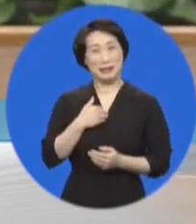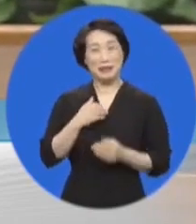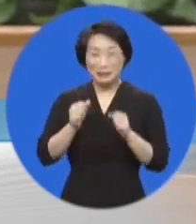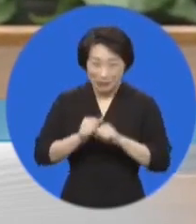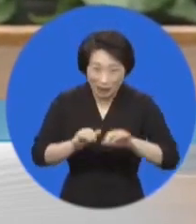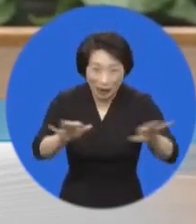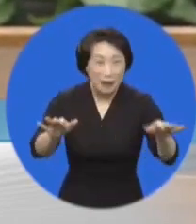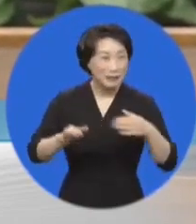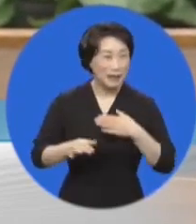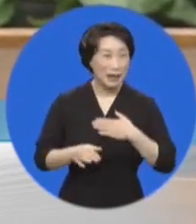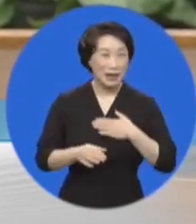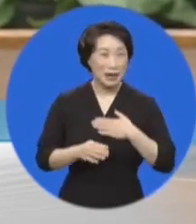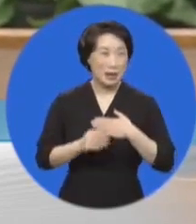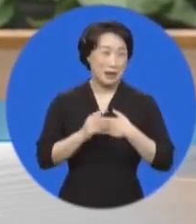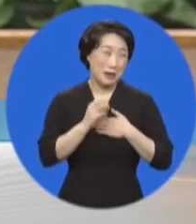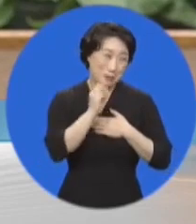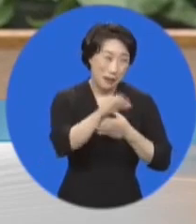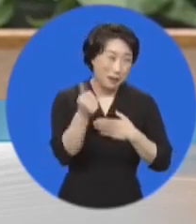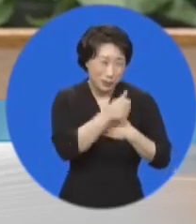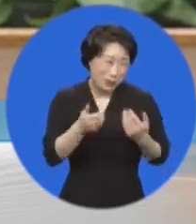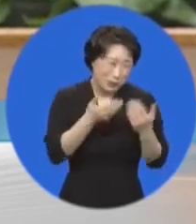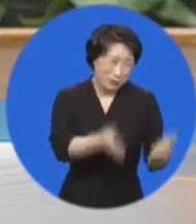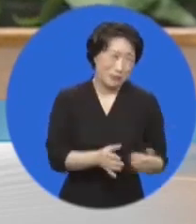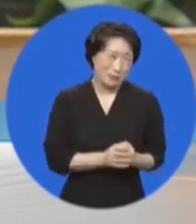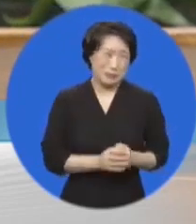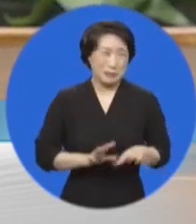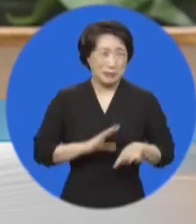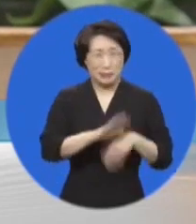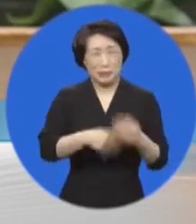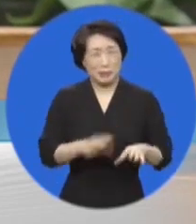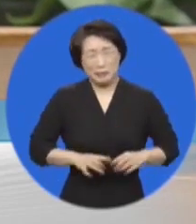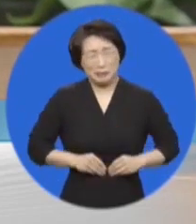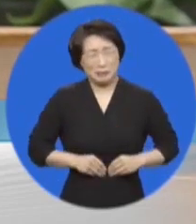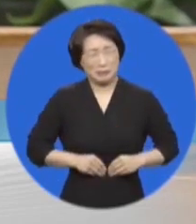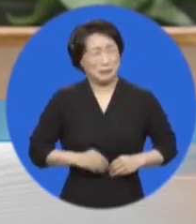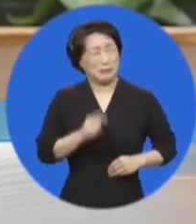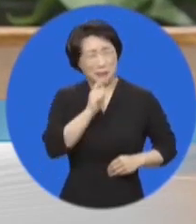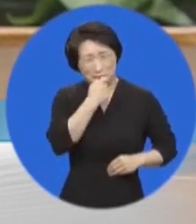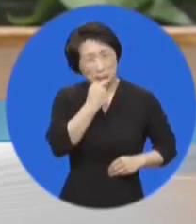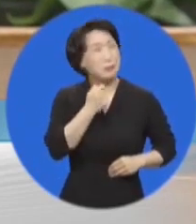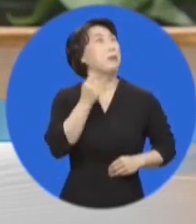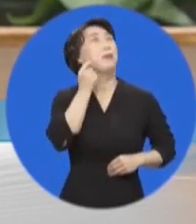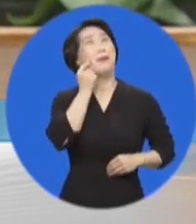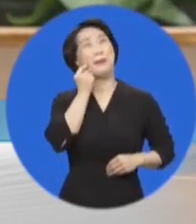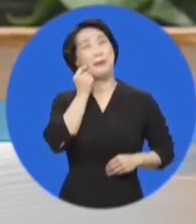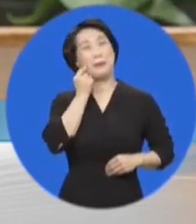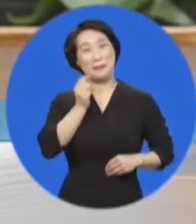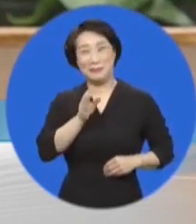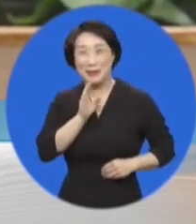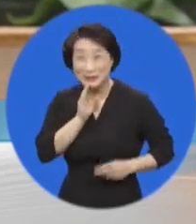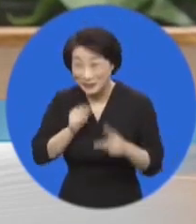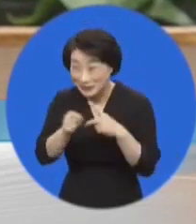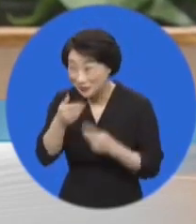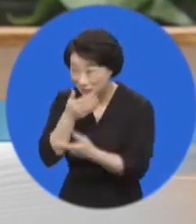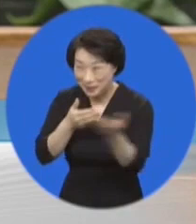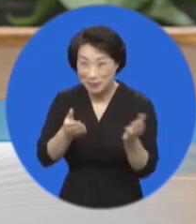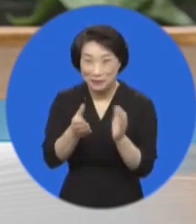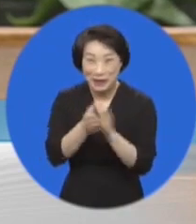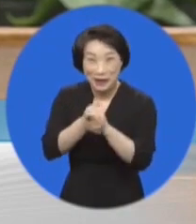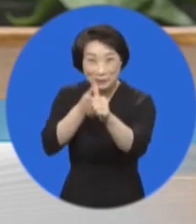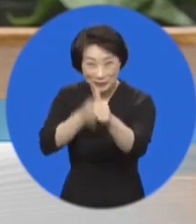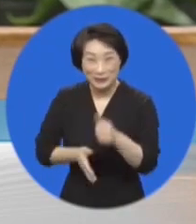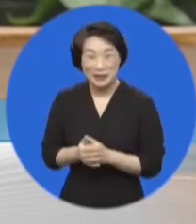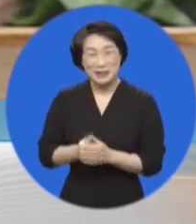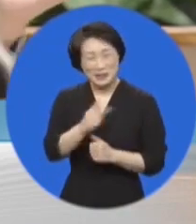나가서 내가 말을 안고는 안 될 화자라 이 말입니다. 이해되시면 아멘합시다. 이